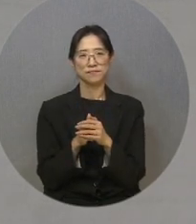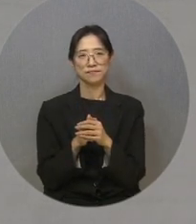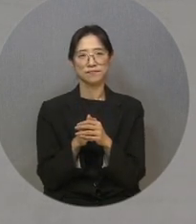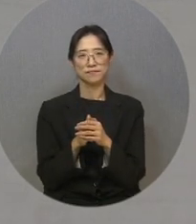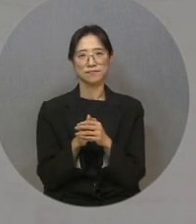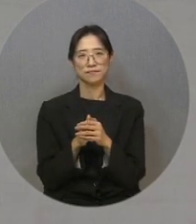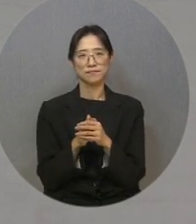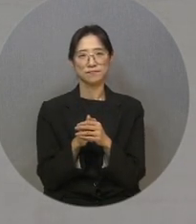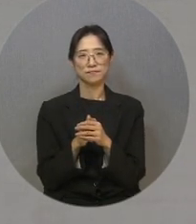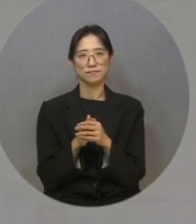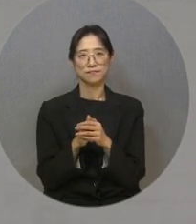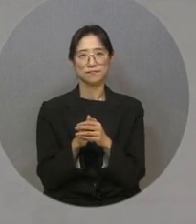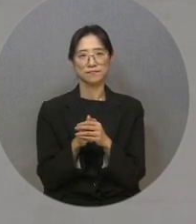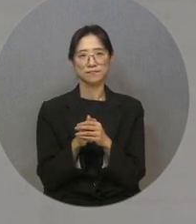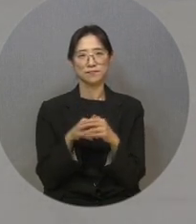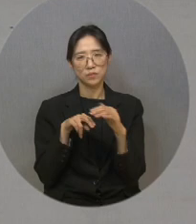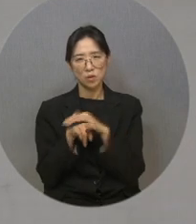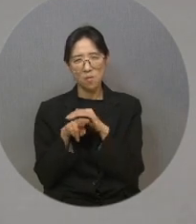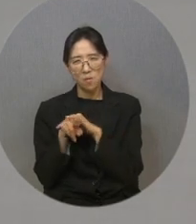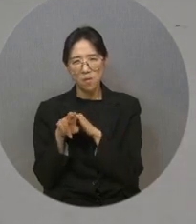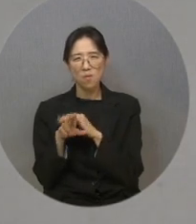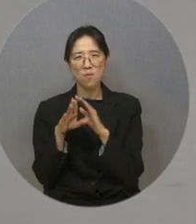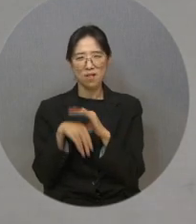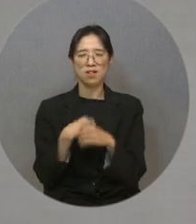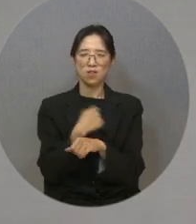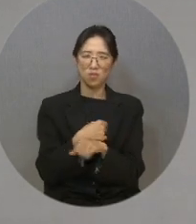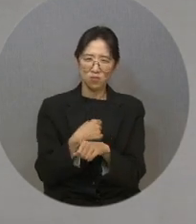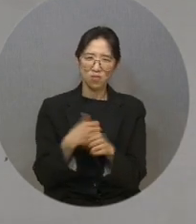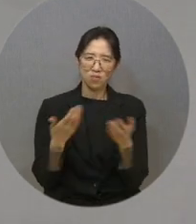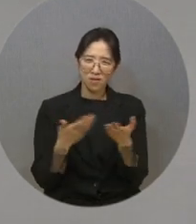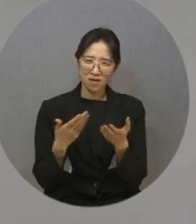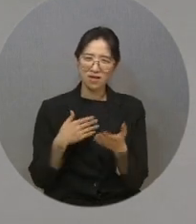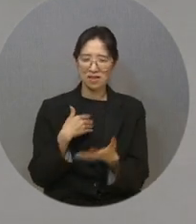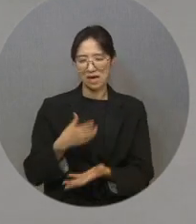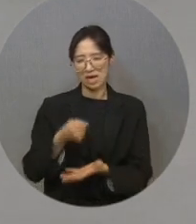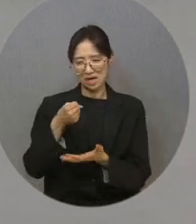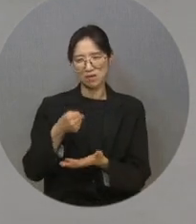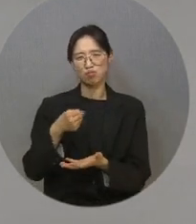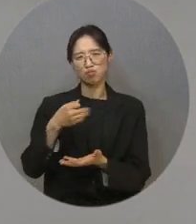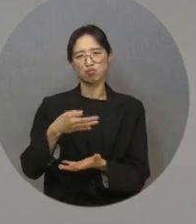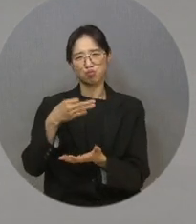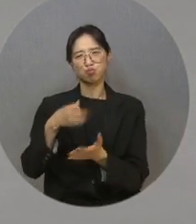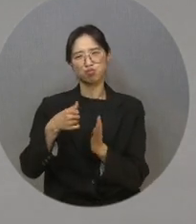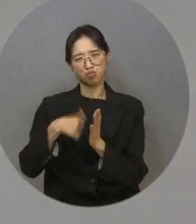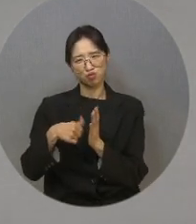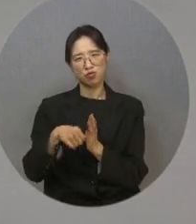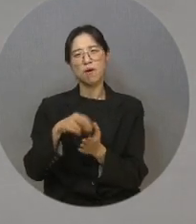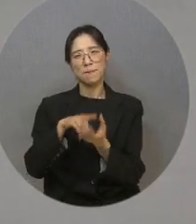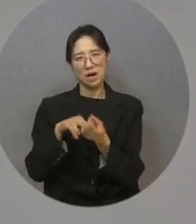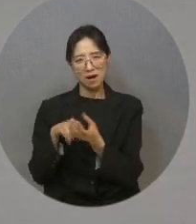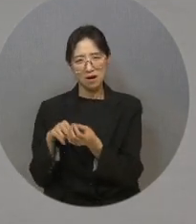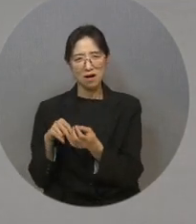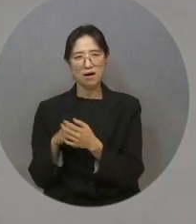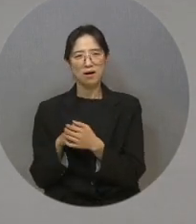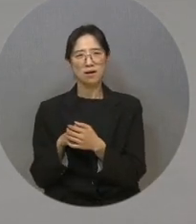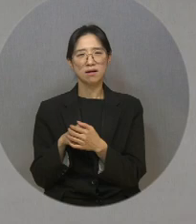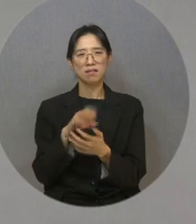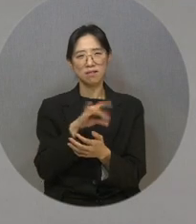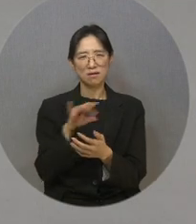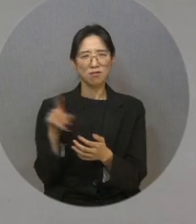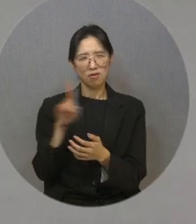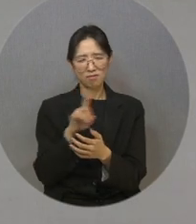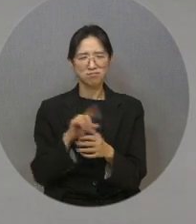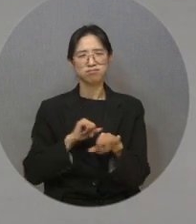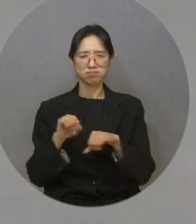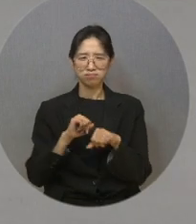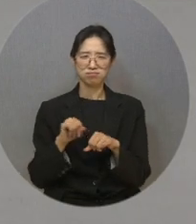그래서 다니면서 노동력도 팔고 가지고 있는 물건도 팔고 때론 어떤